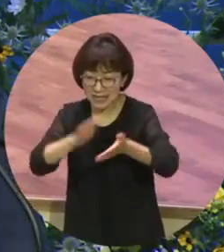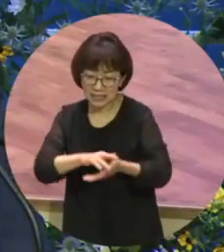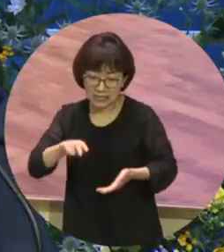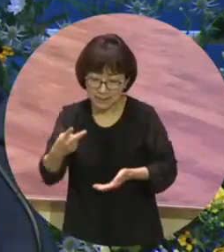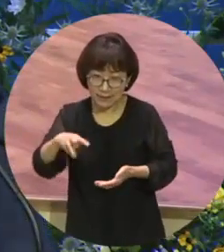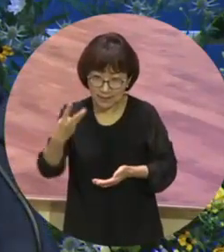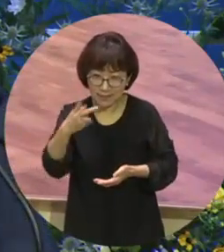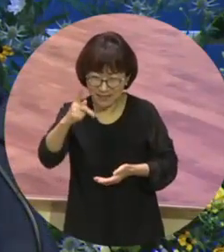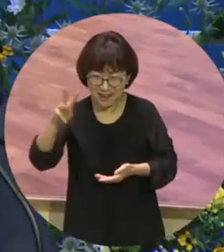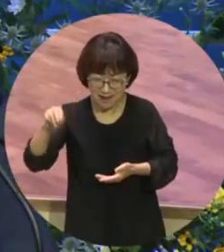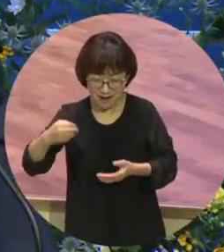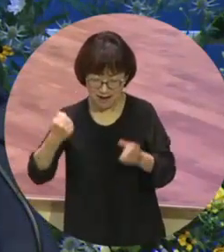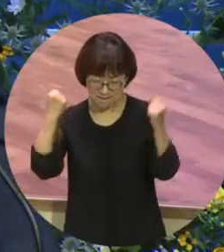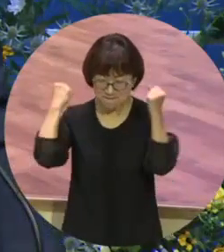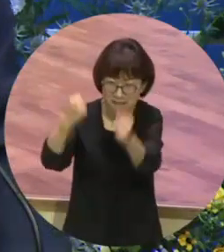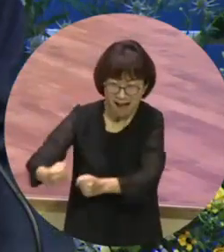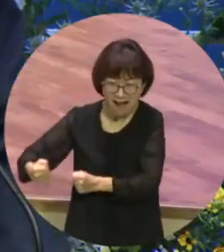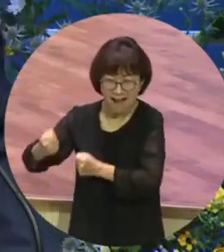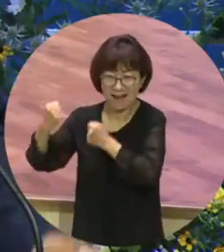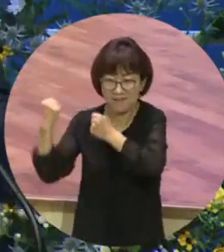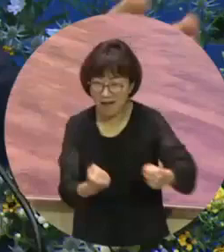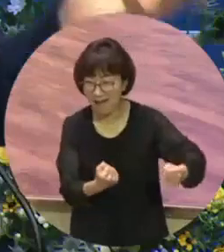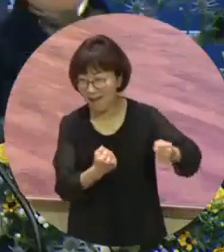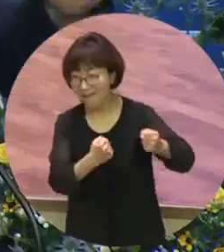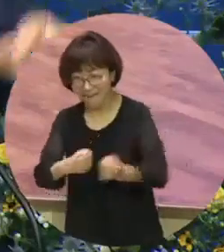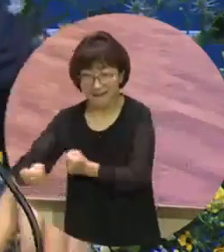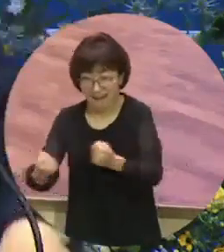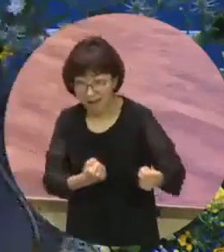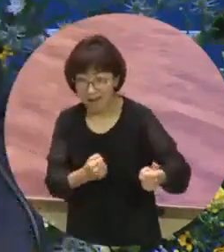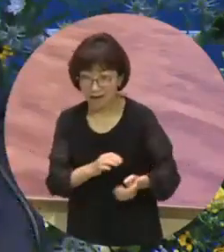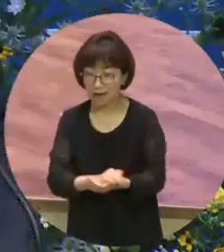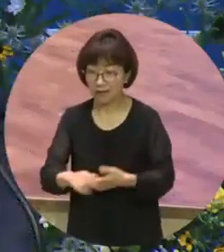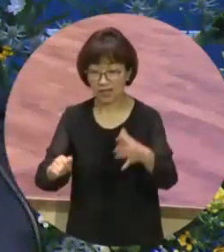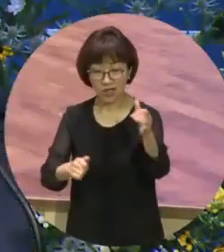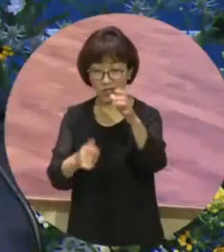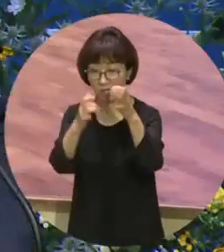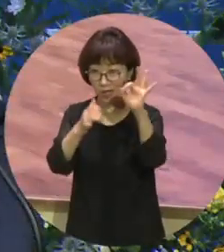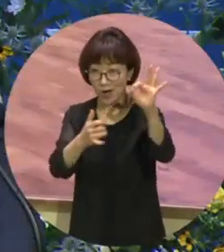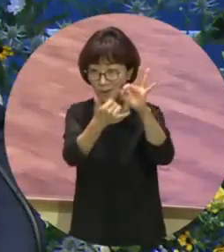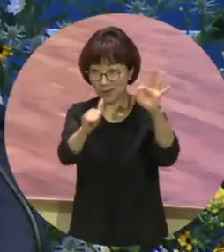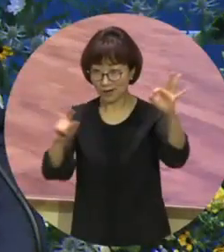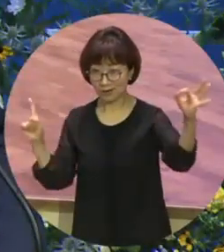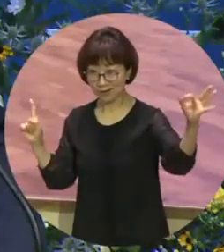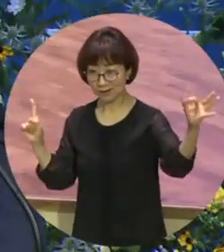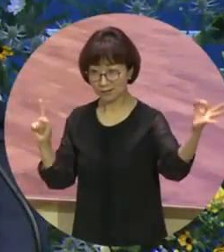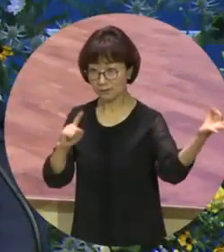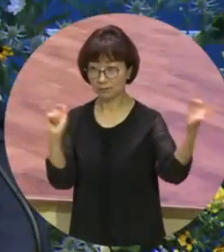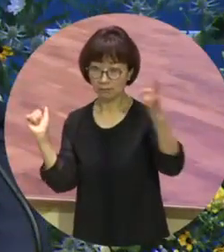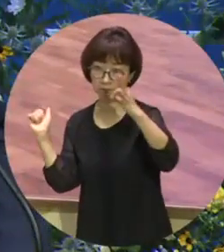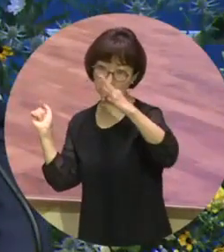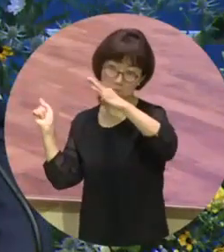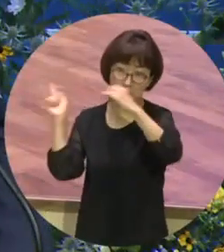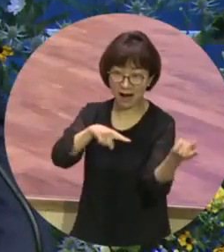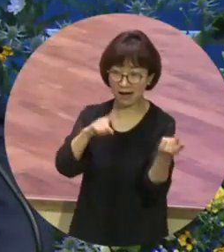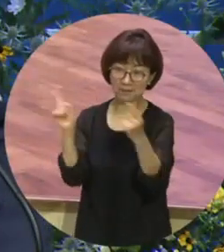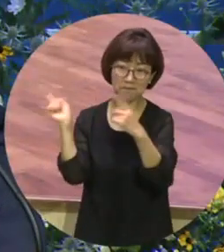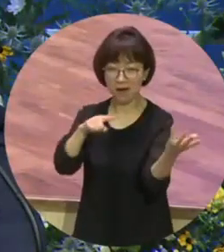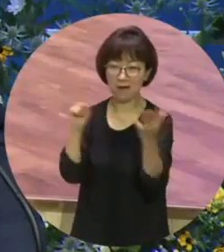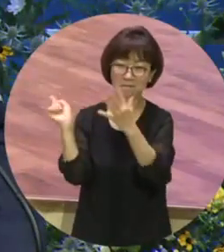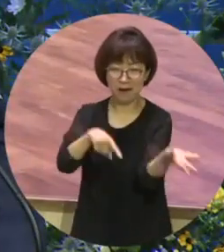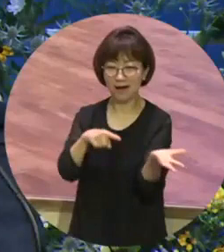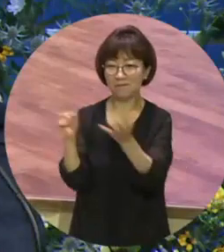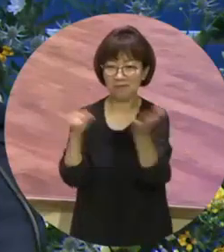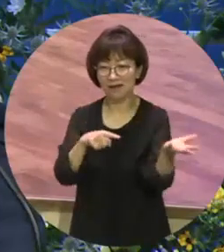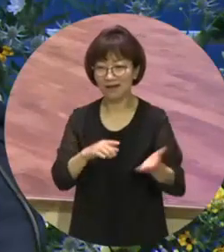가는 이런 훈련 받은 사람들은 10명이 붙어도 못 이겨. 영적 훈련을 받은 영계 모든 성도를